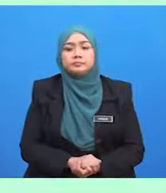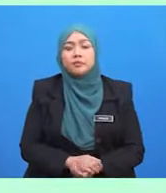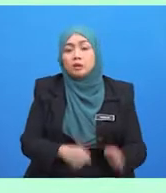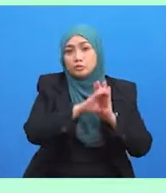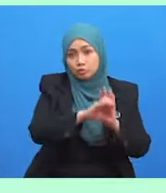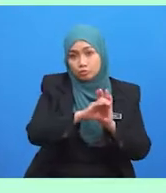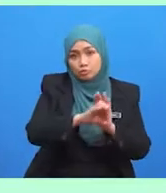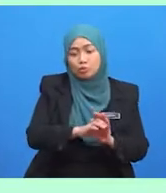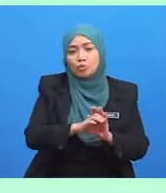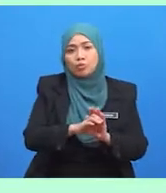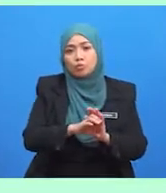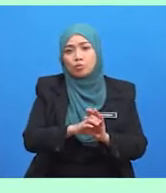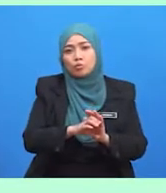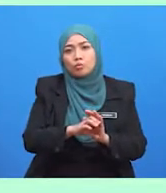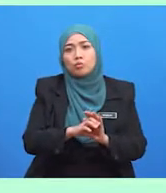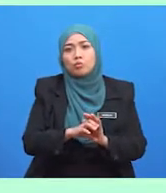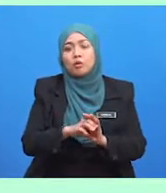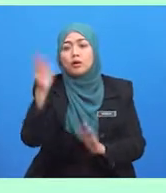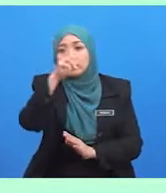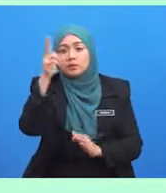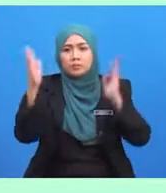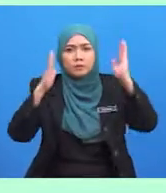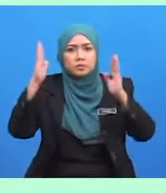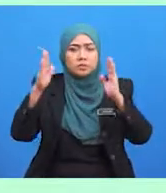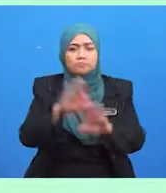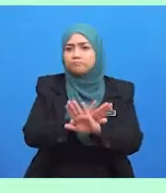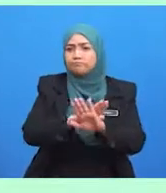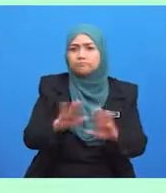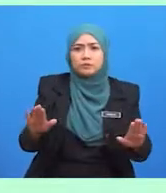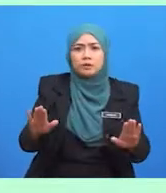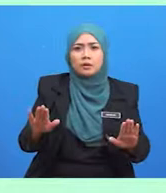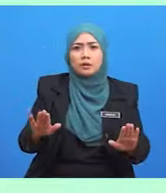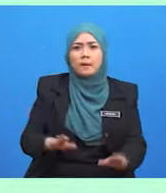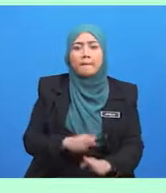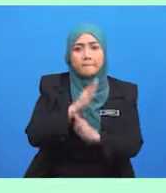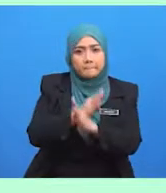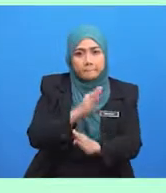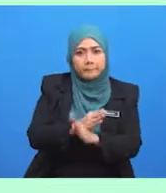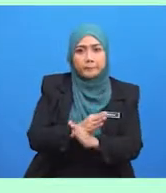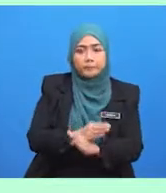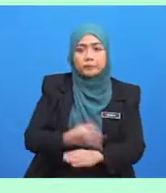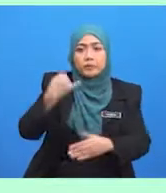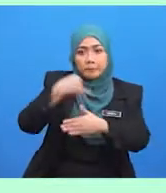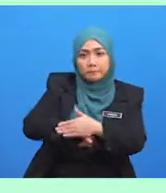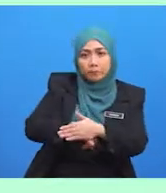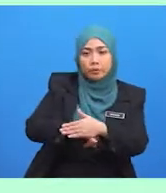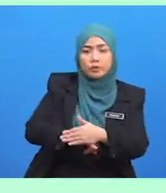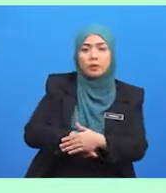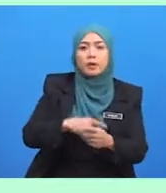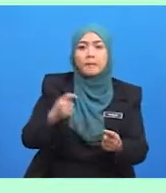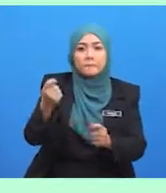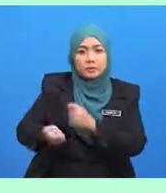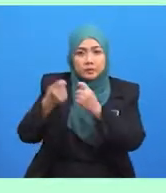Contoh tindakan embargo, kerajaan Malaysia tidak membenarkan import barangan pertanian dan